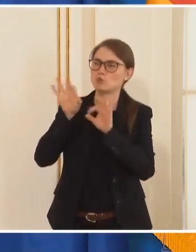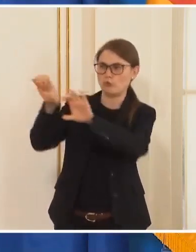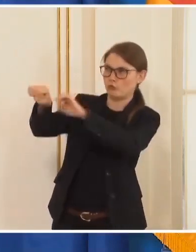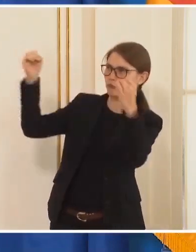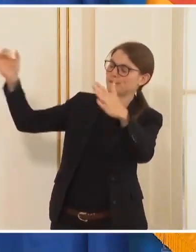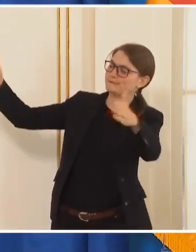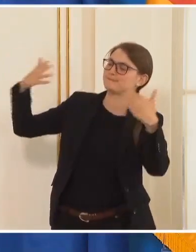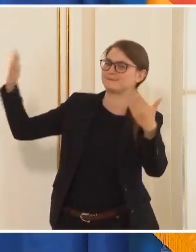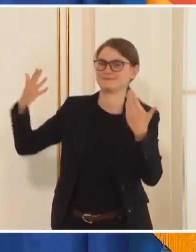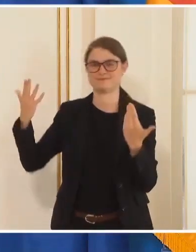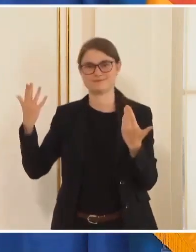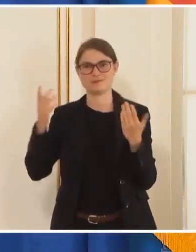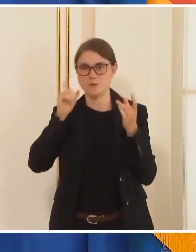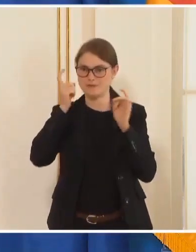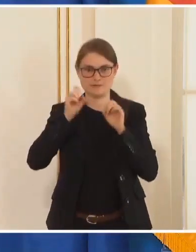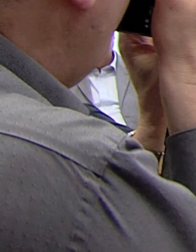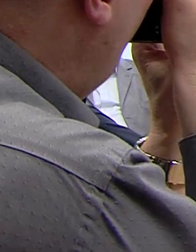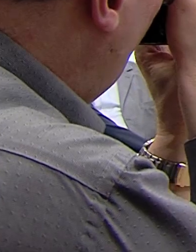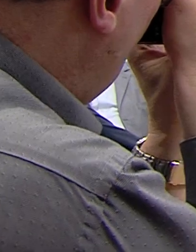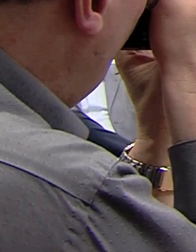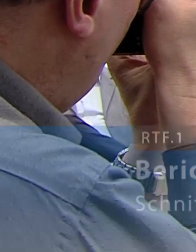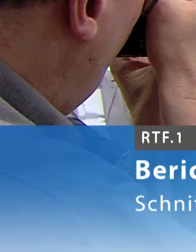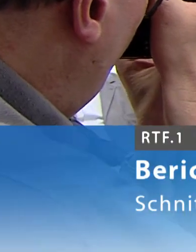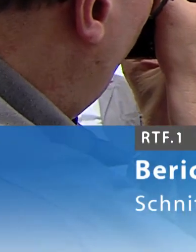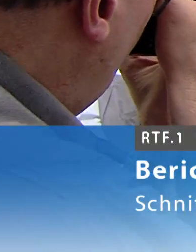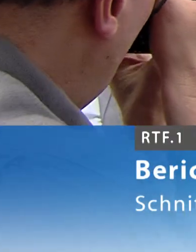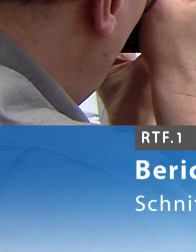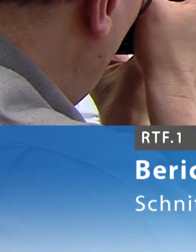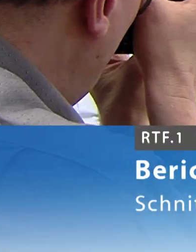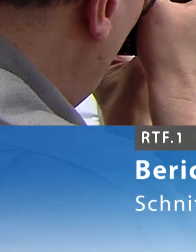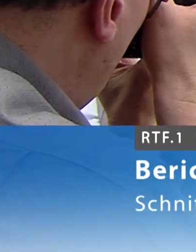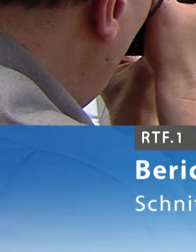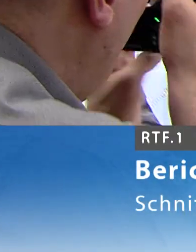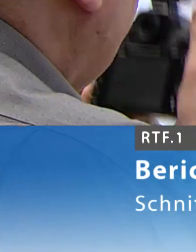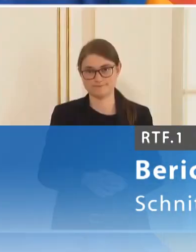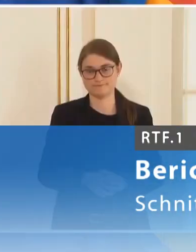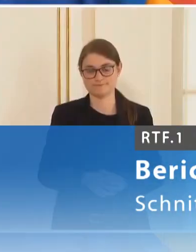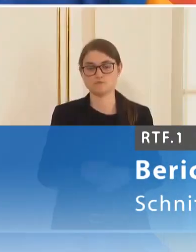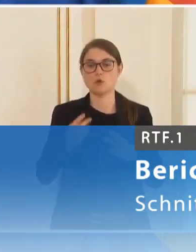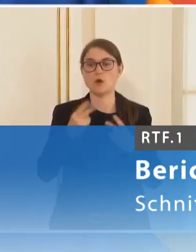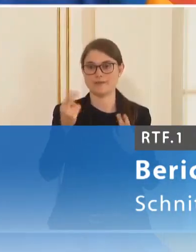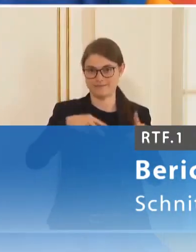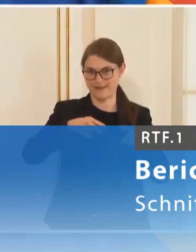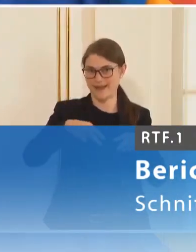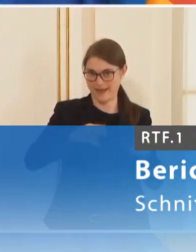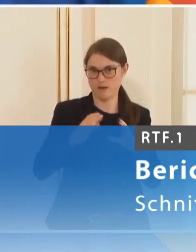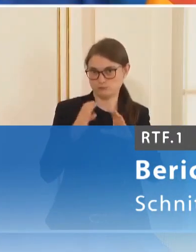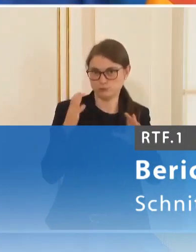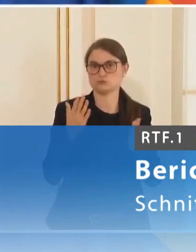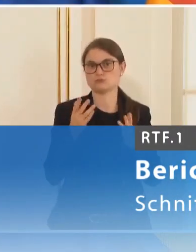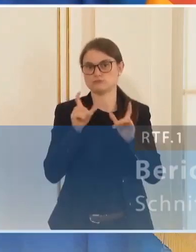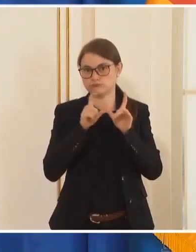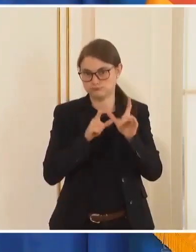das Virus nicht verbreiten kann. Nur so sei es zu schaffen, dass das Virus nicht mehr die Oberhand gewinne, so der grünen Politiker.